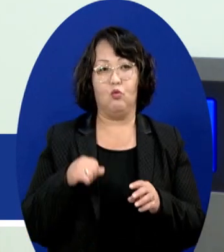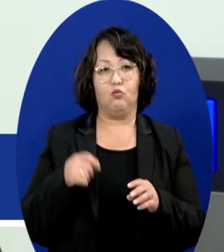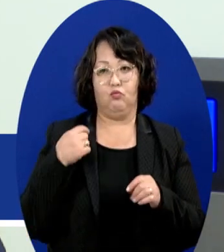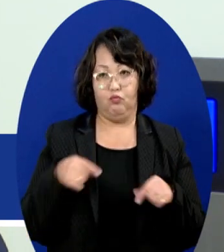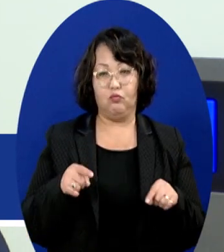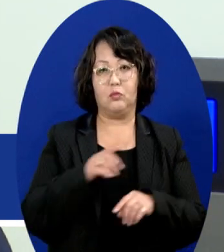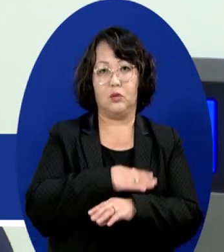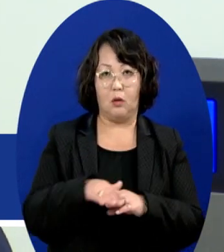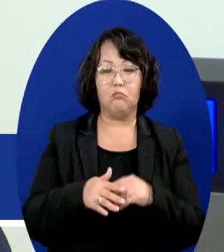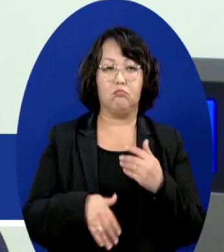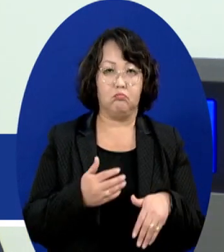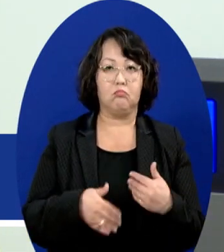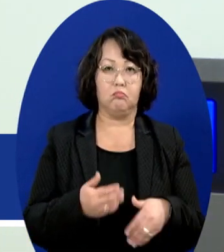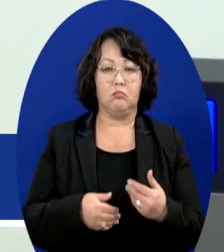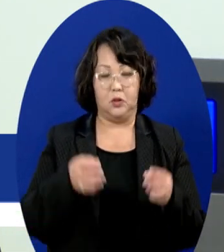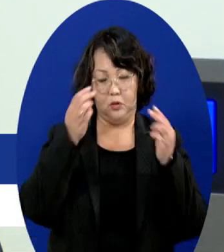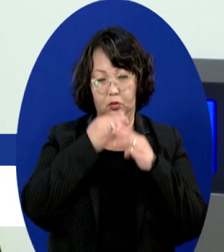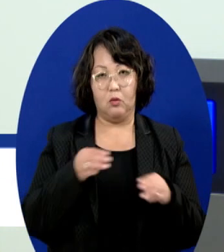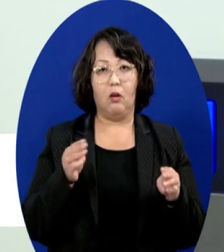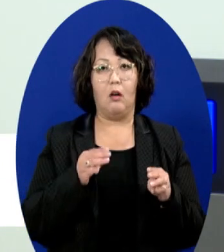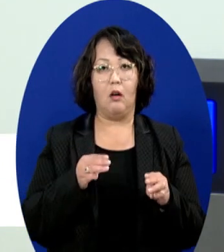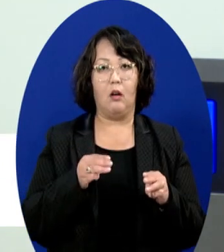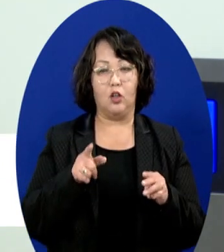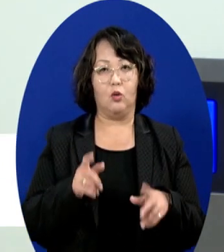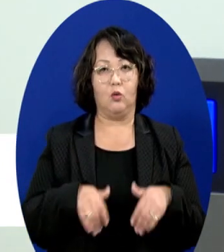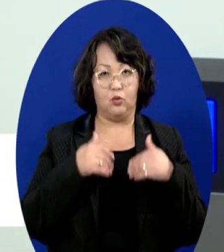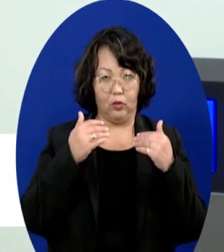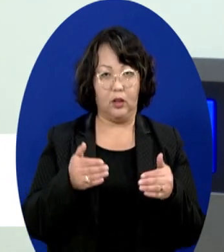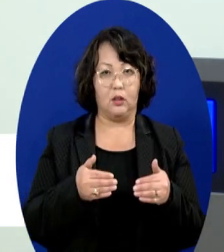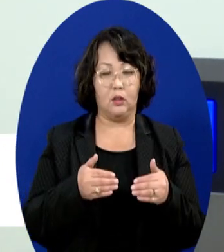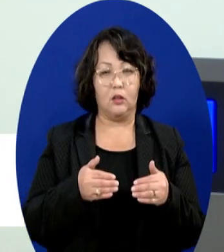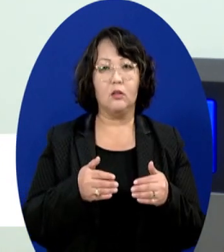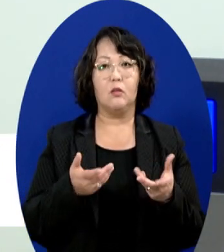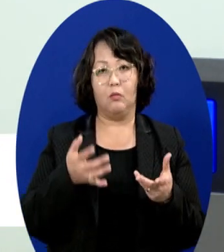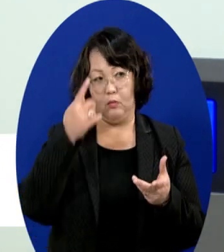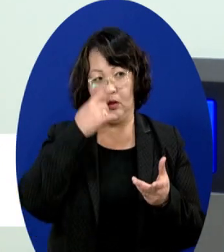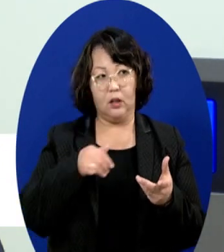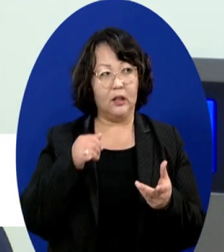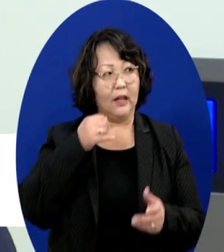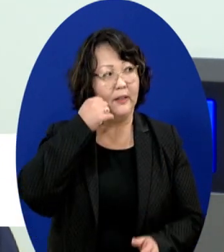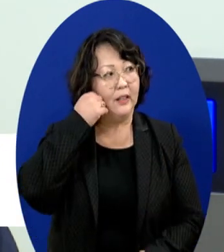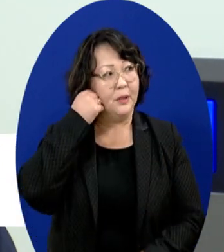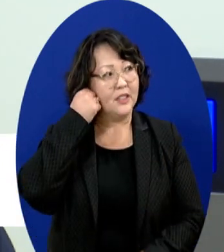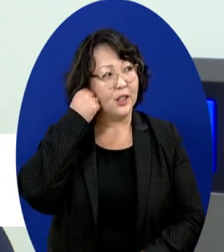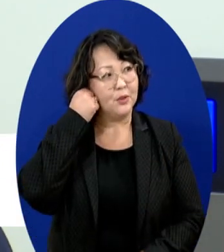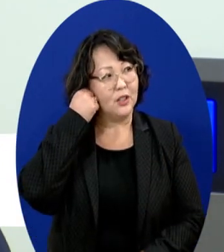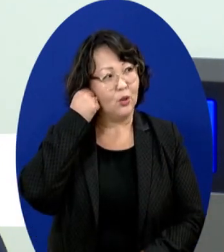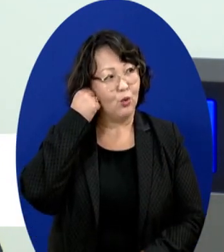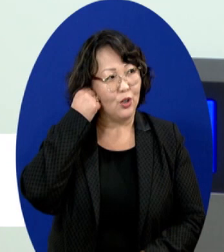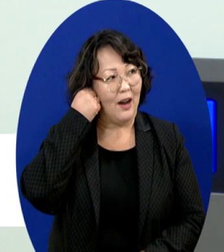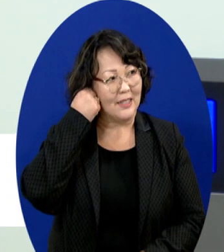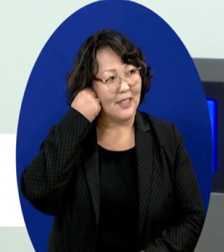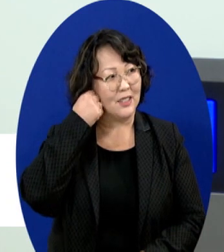тодорхой замаар явдаг. Энэ шинжлэх ухааныг одоо хөгжүүлэхэд ялангуяа энэ манай энэ иргэд ерөнхийлөгчөл